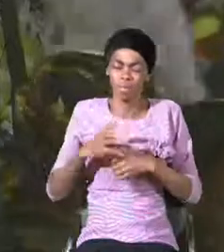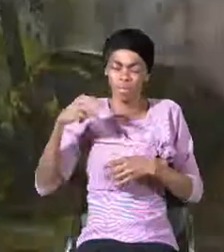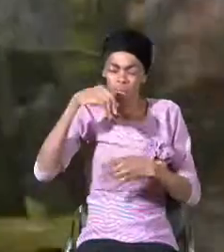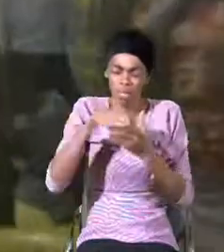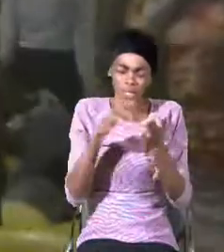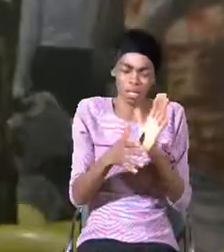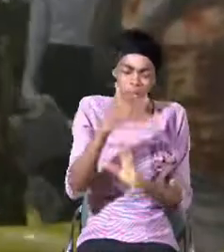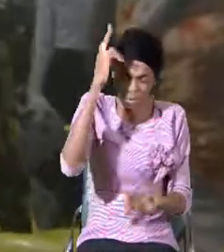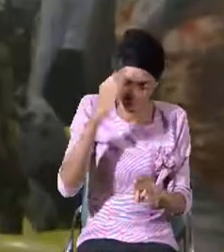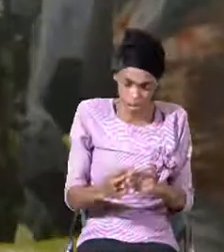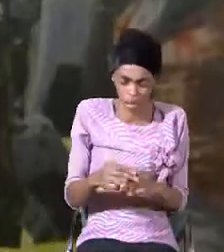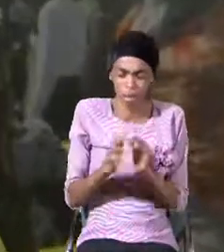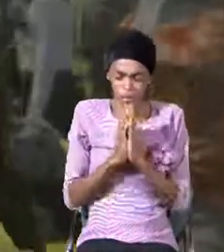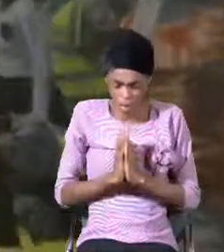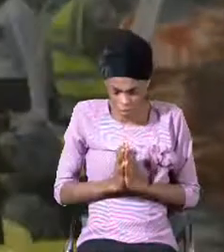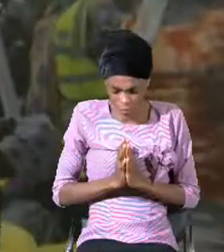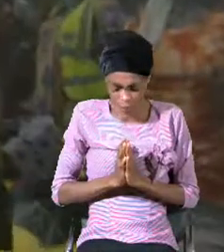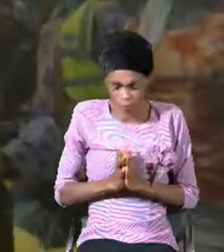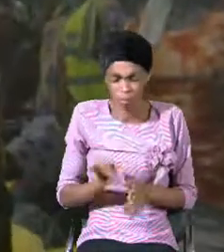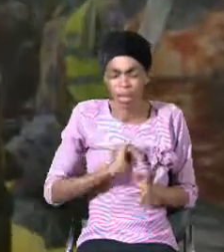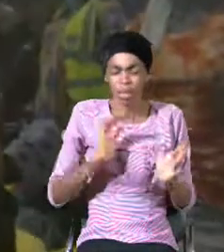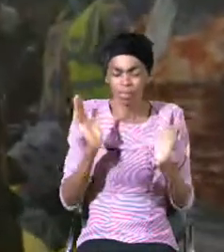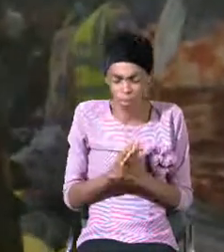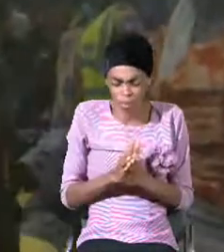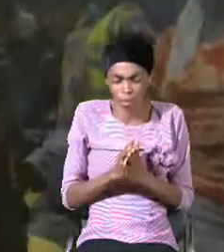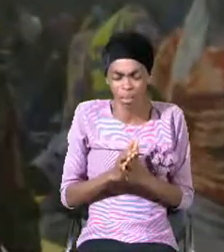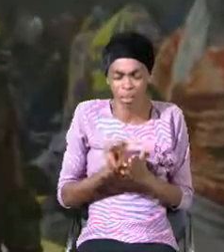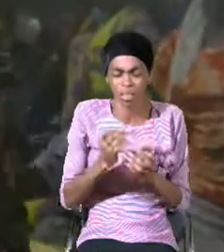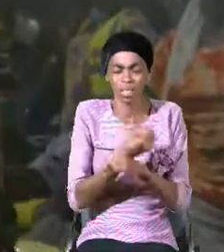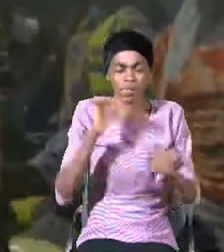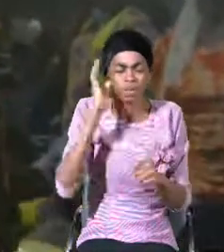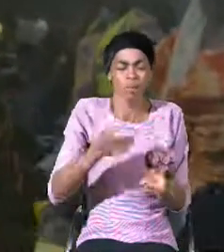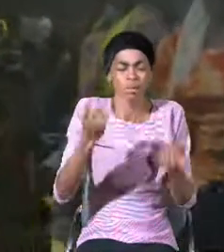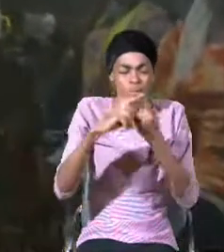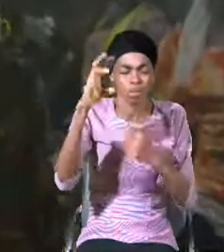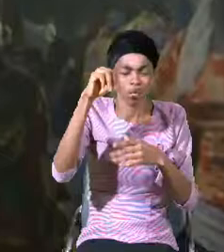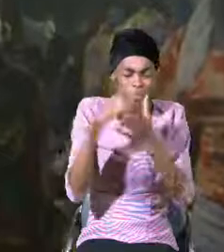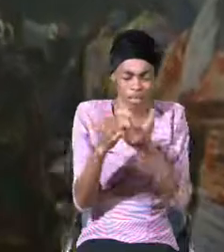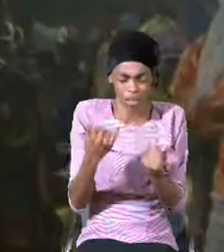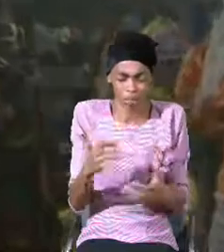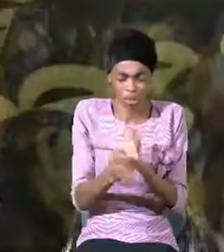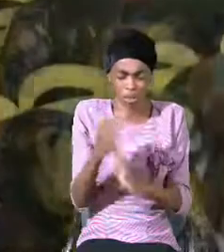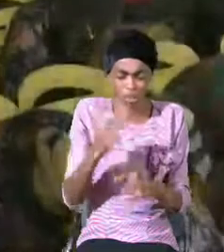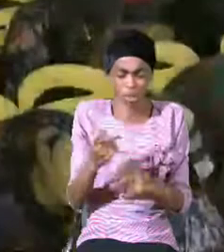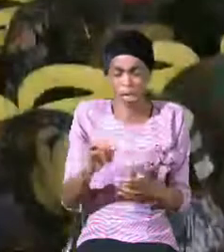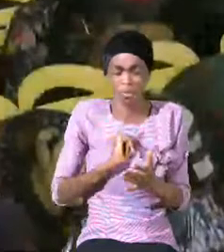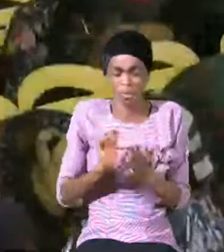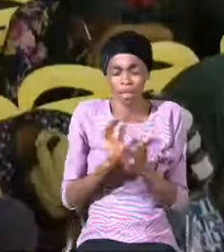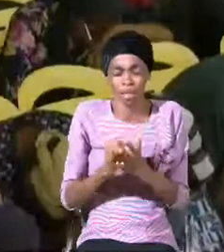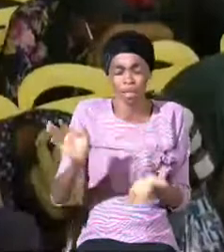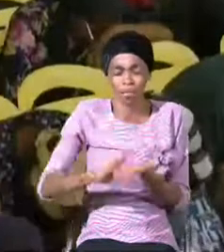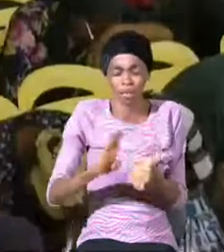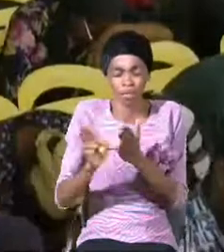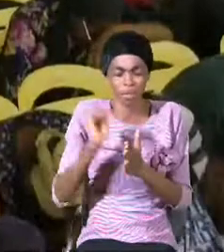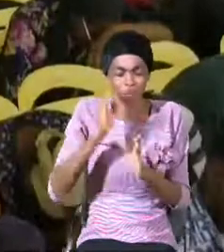nom de Jésus. Et je prie que le salut vienne dans leur vie maintenant. Je prie que le pardon